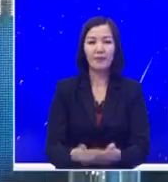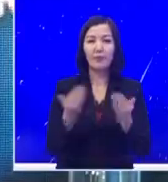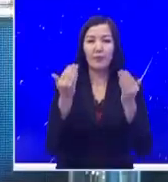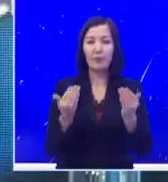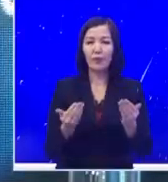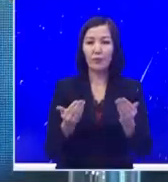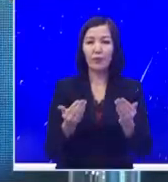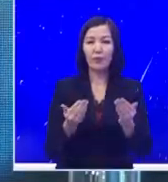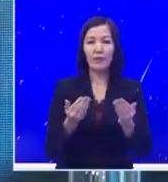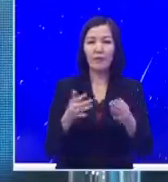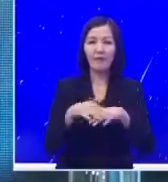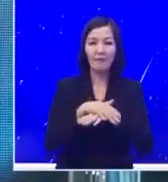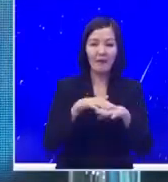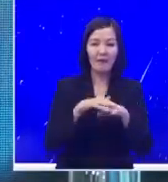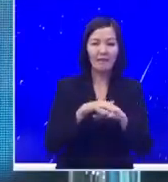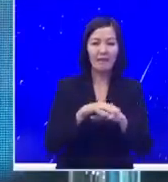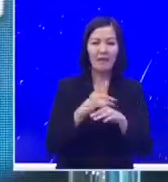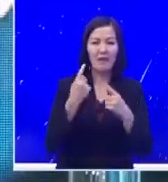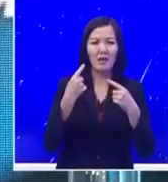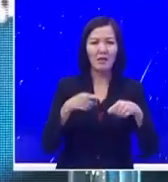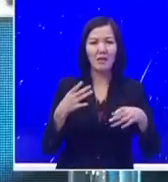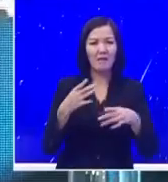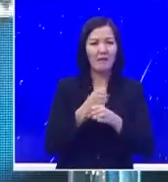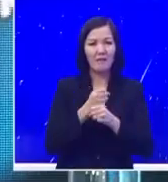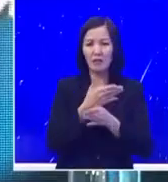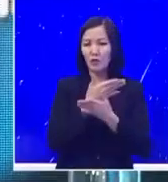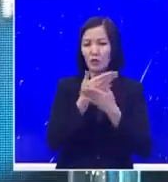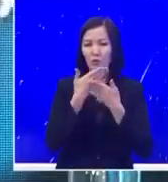Бүгінгі ішкі нарықта ешқандай дефицит жоқ